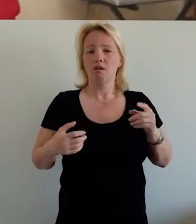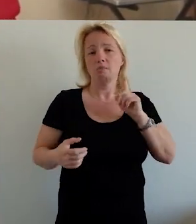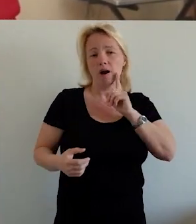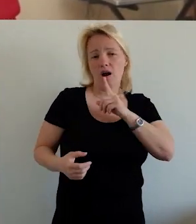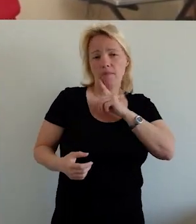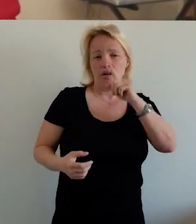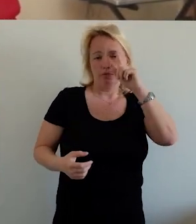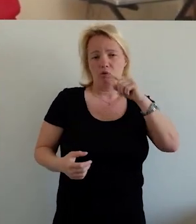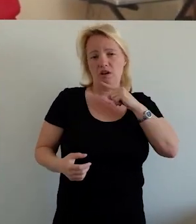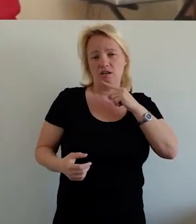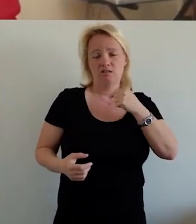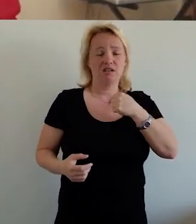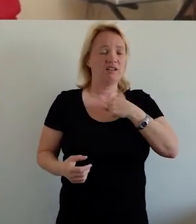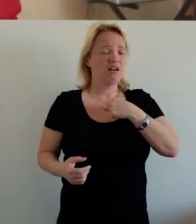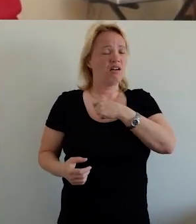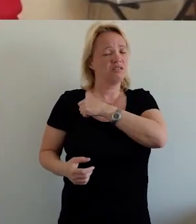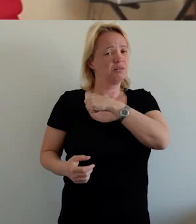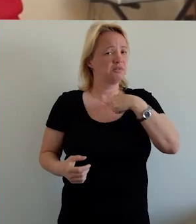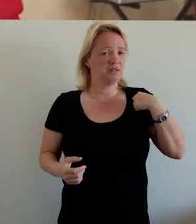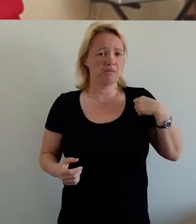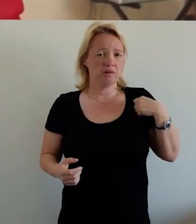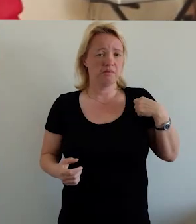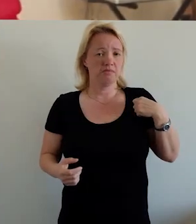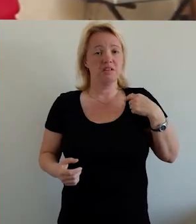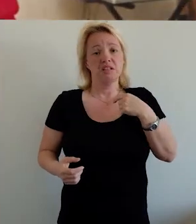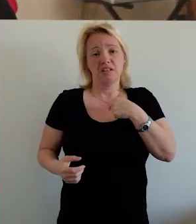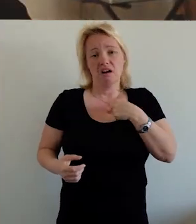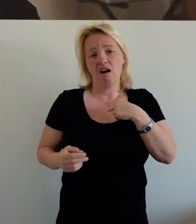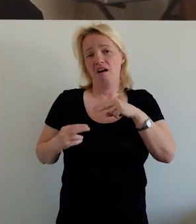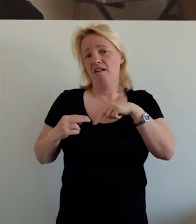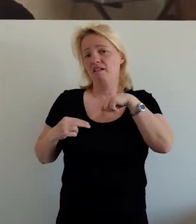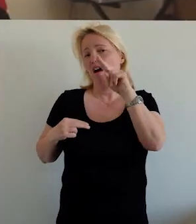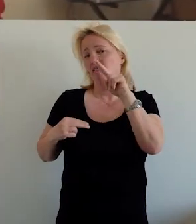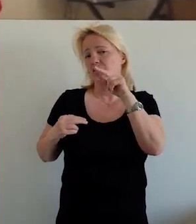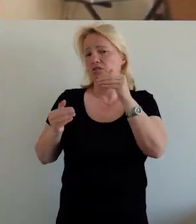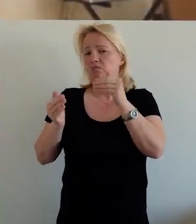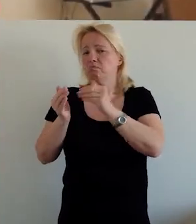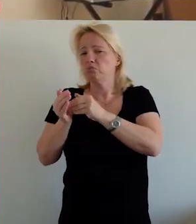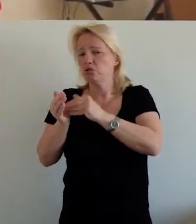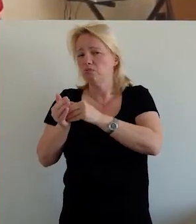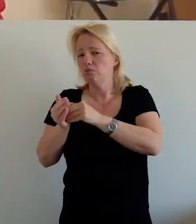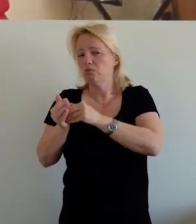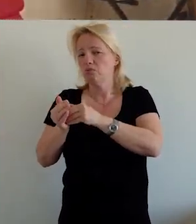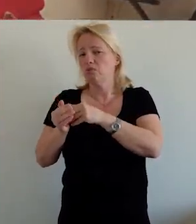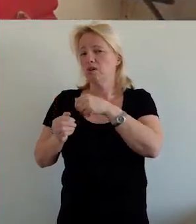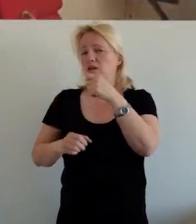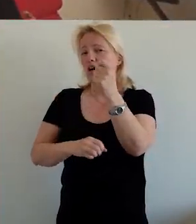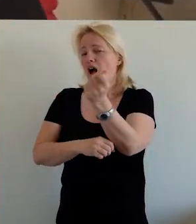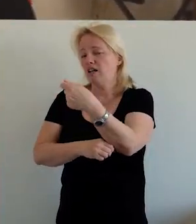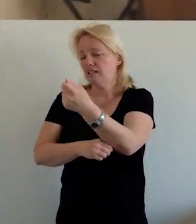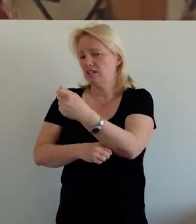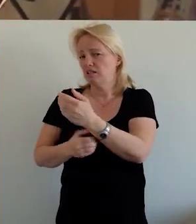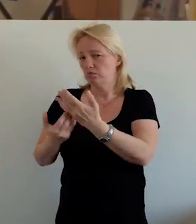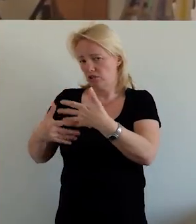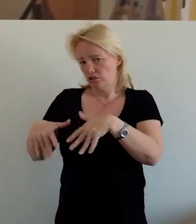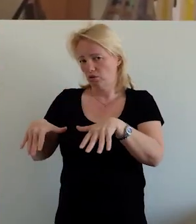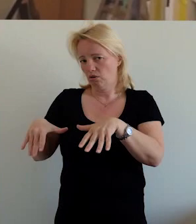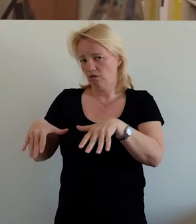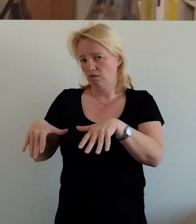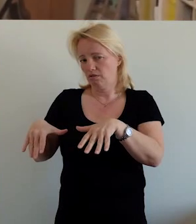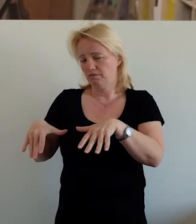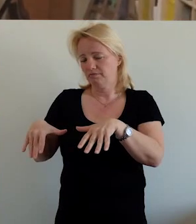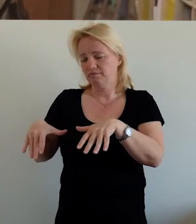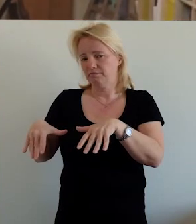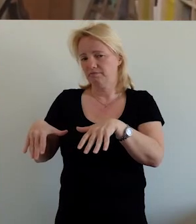dospělého. Já tady žádného dospělého nemám, a tak si na pomoc vezmu